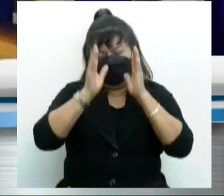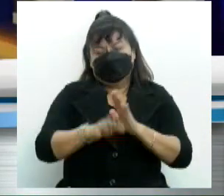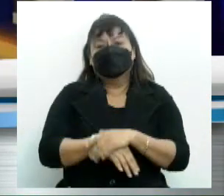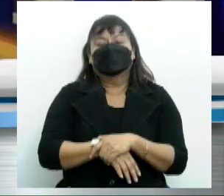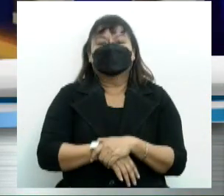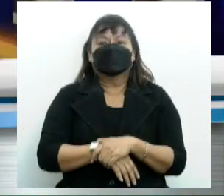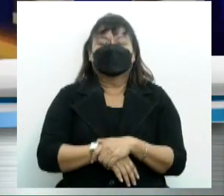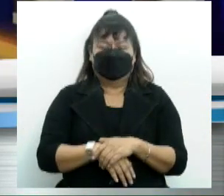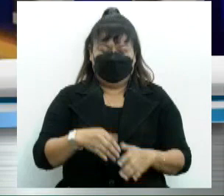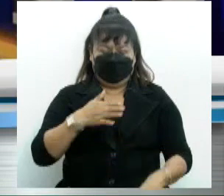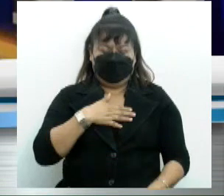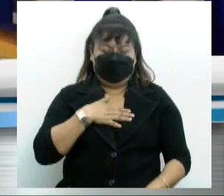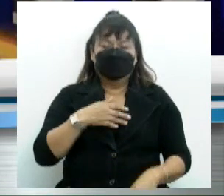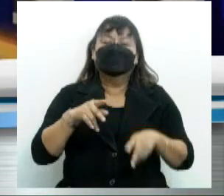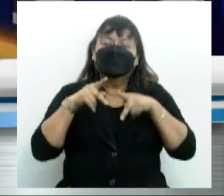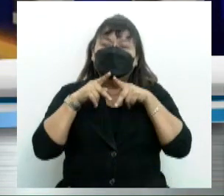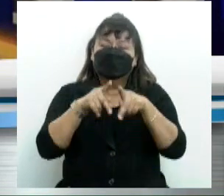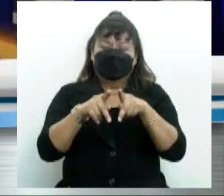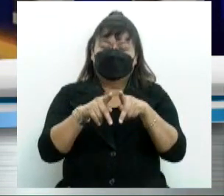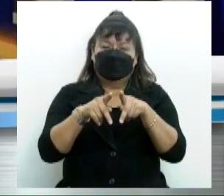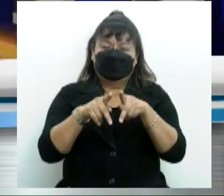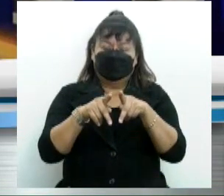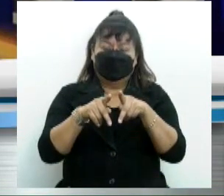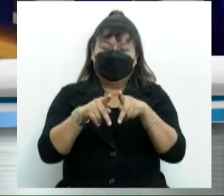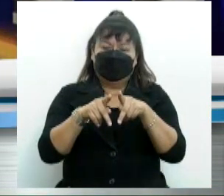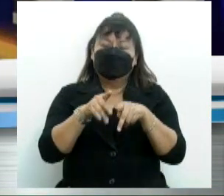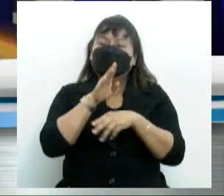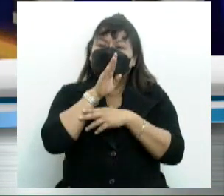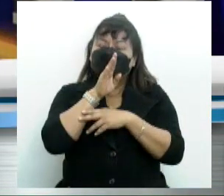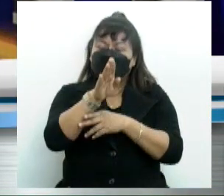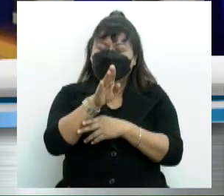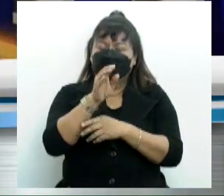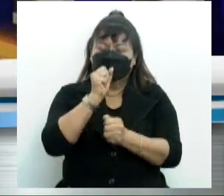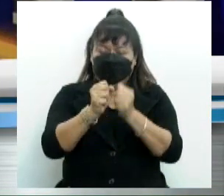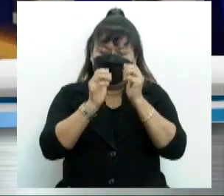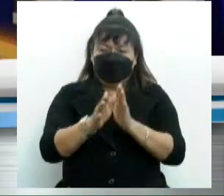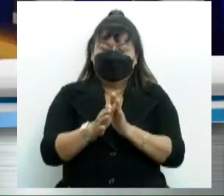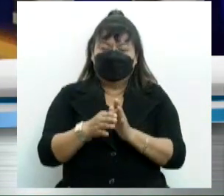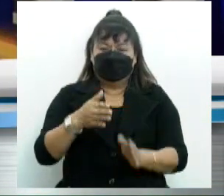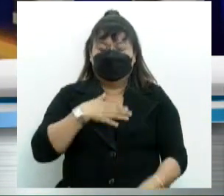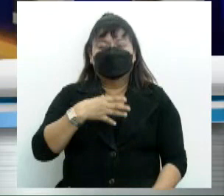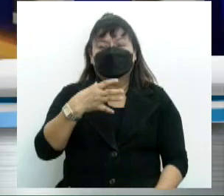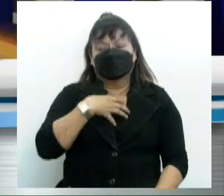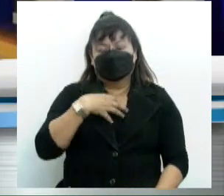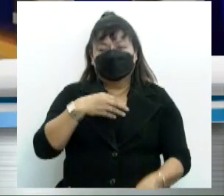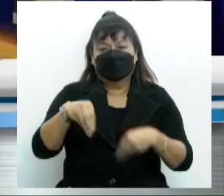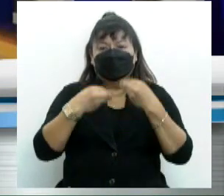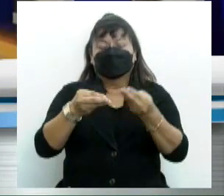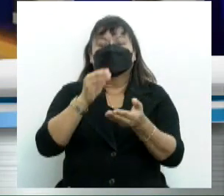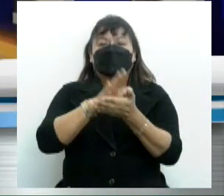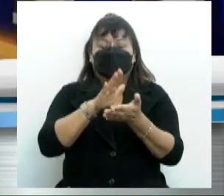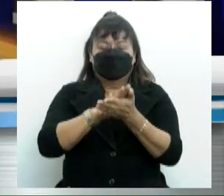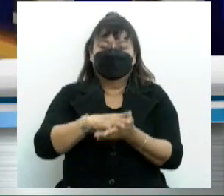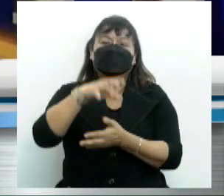แล้วผมก็พยายามสื่อตอบทุกคนว่าเราต้องการให้โรงเรียนเป็น